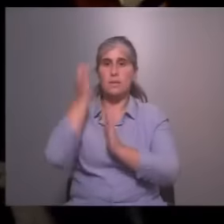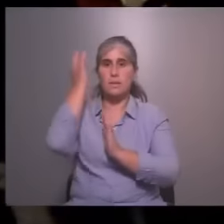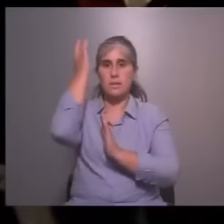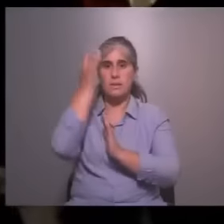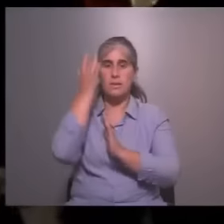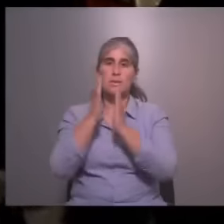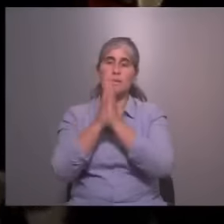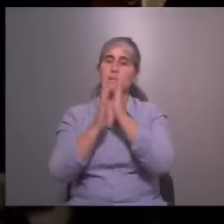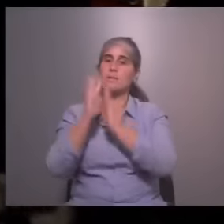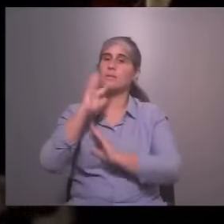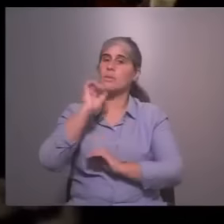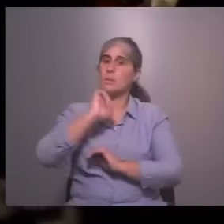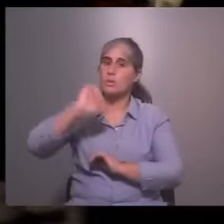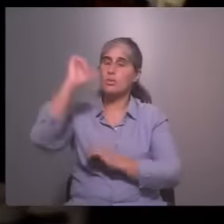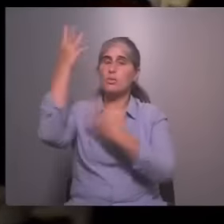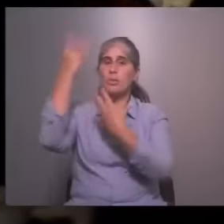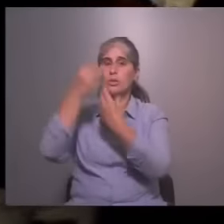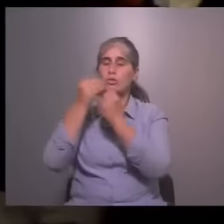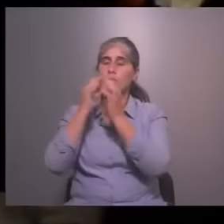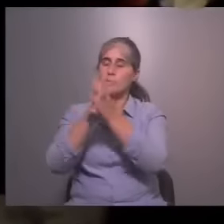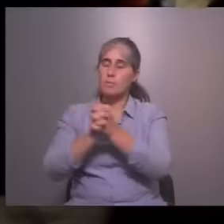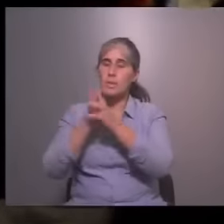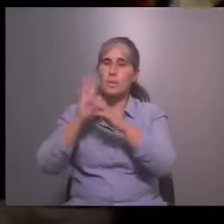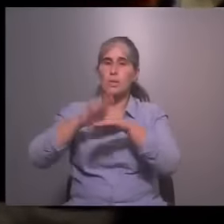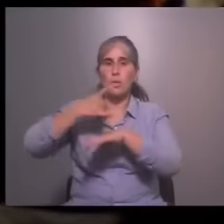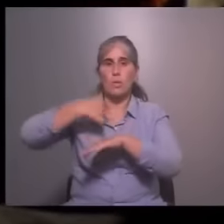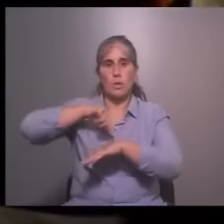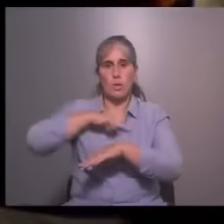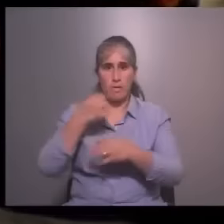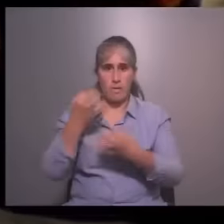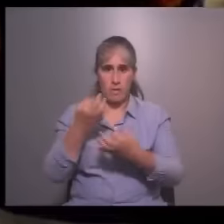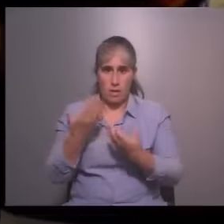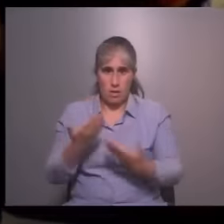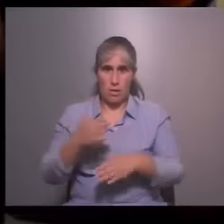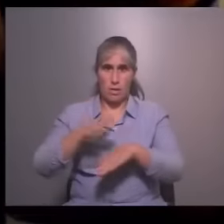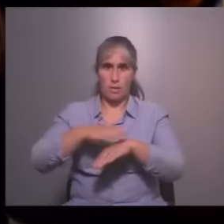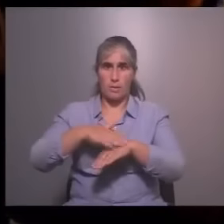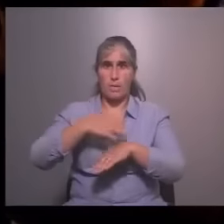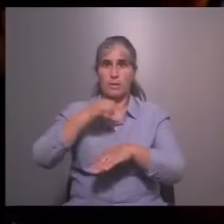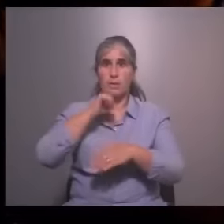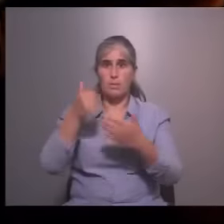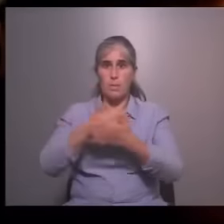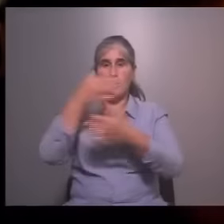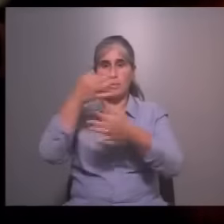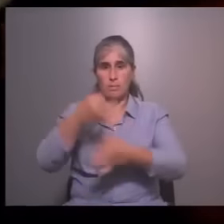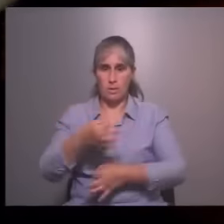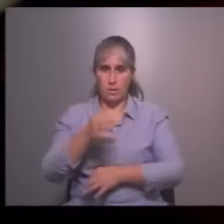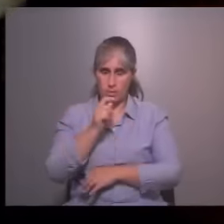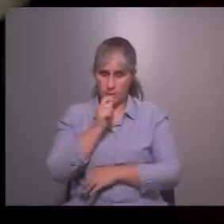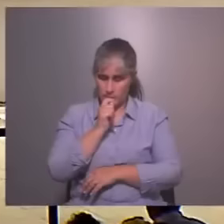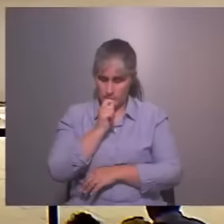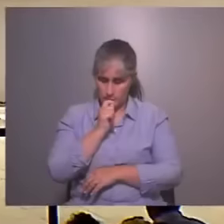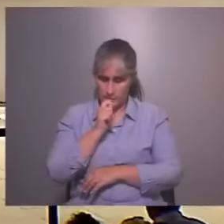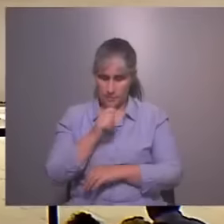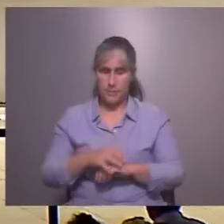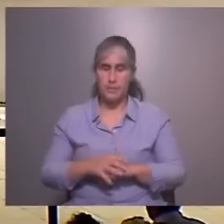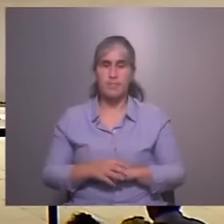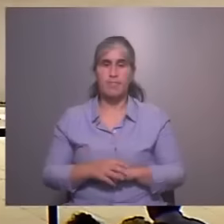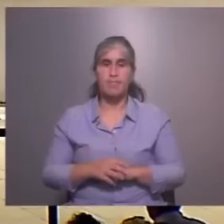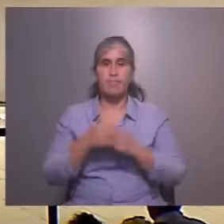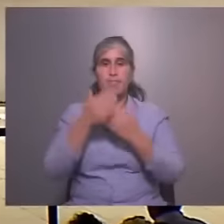und gebenedeit ist die Frucht deines Leibes, Jesus. Mutter Gottes, bitte für uns